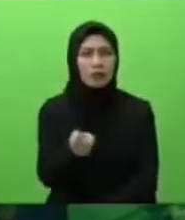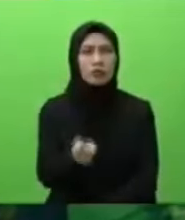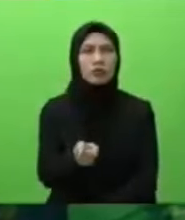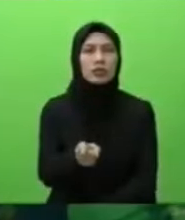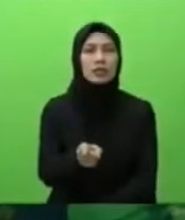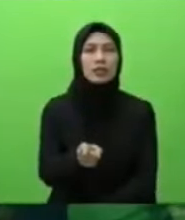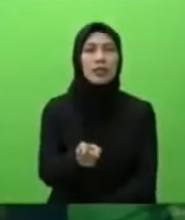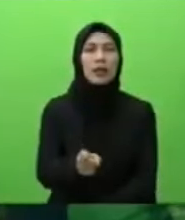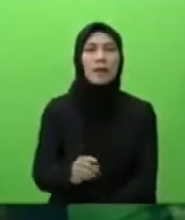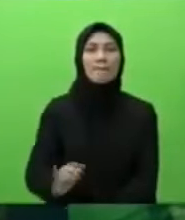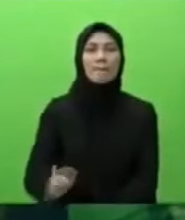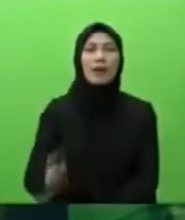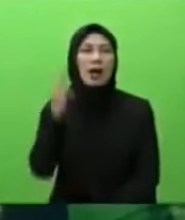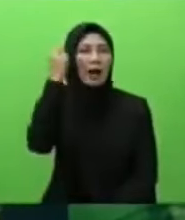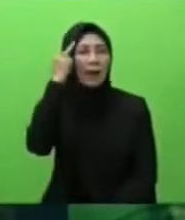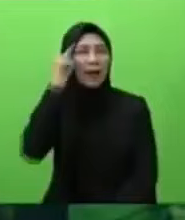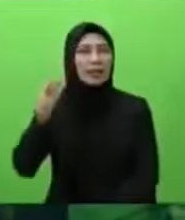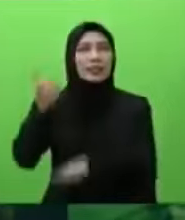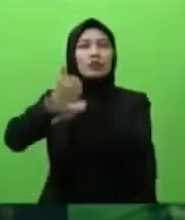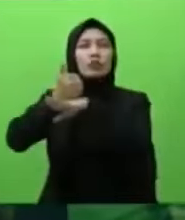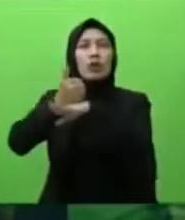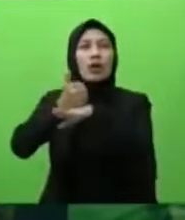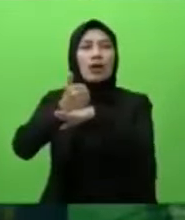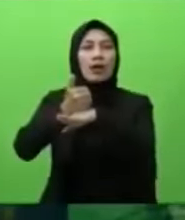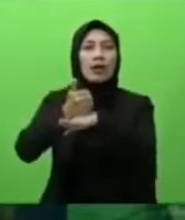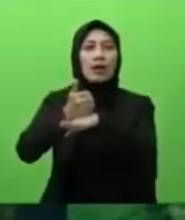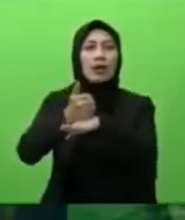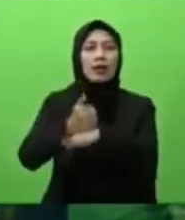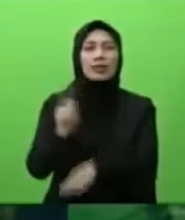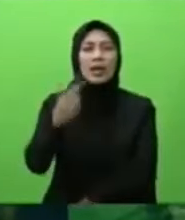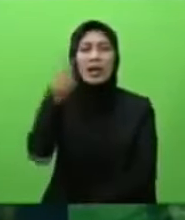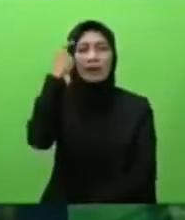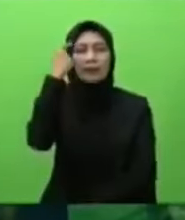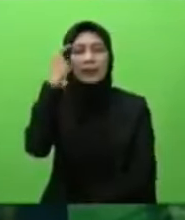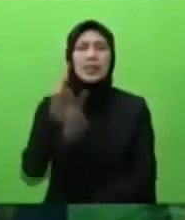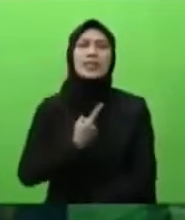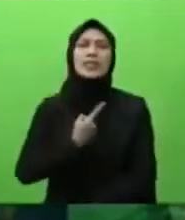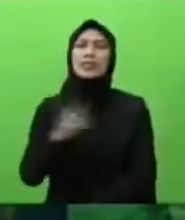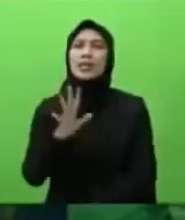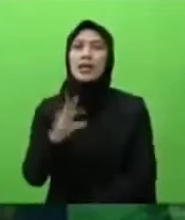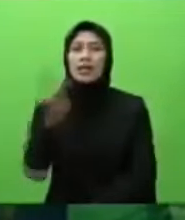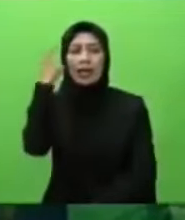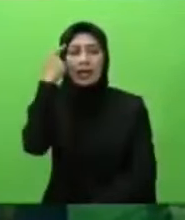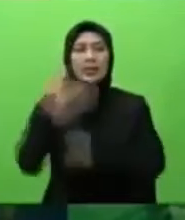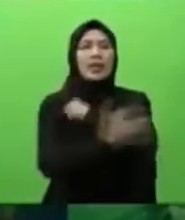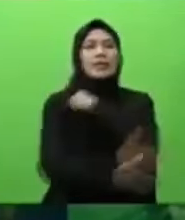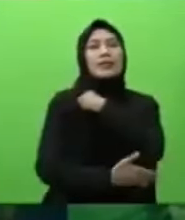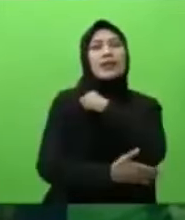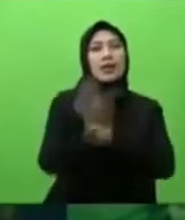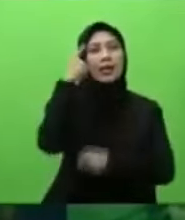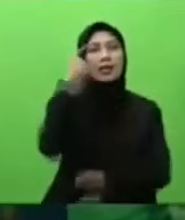teladan dalam menempatkan kepentingan Indonesia di atas kepentingan diri kroni dan golongan